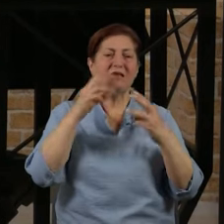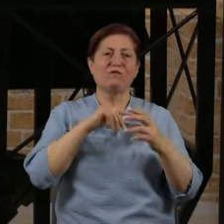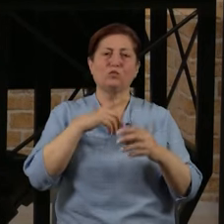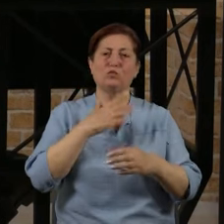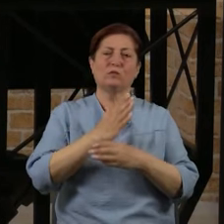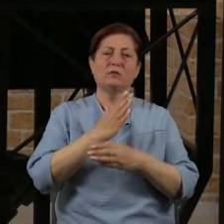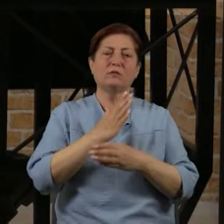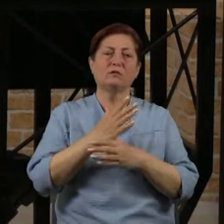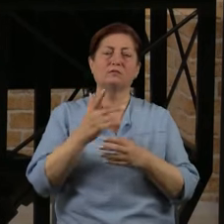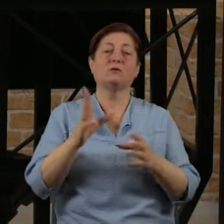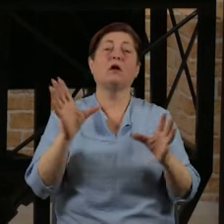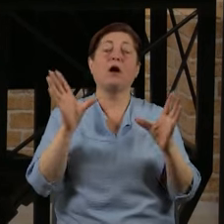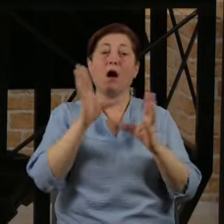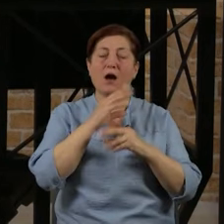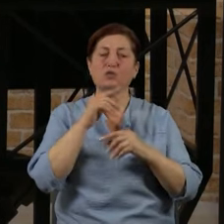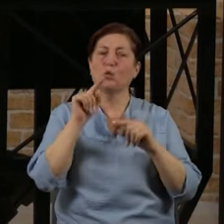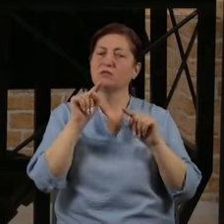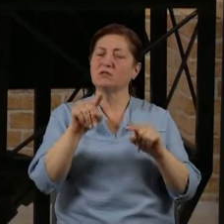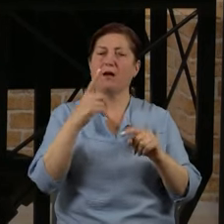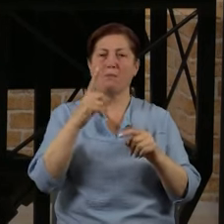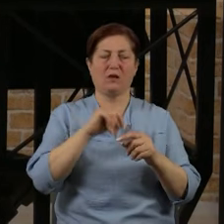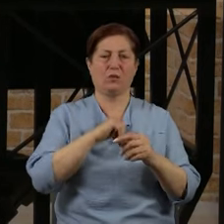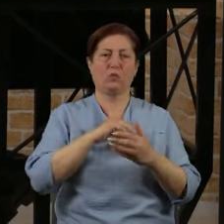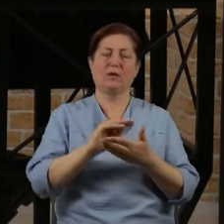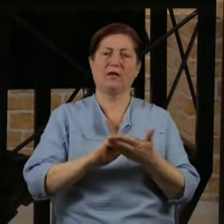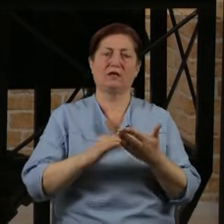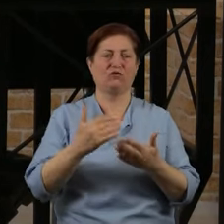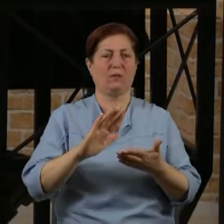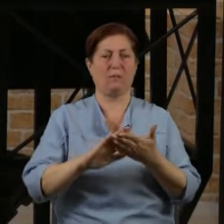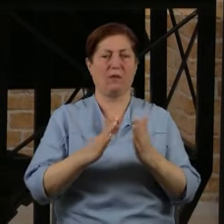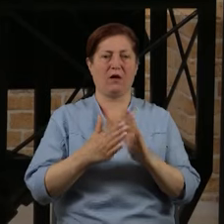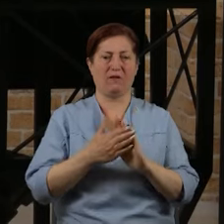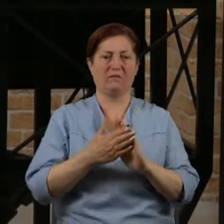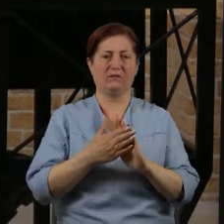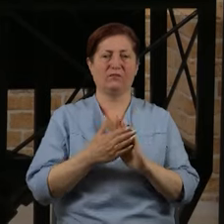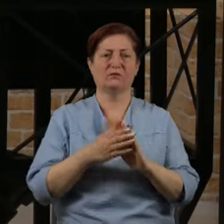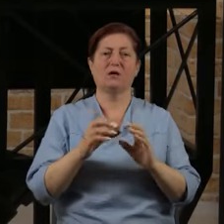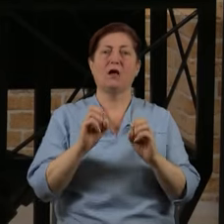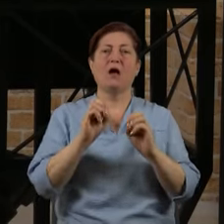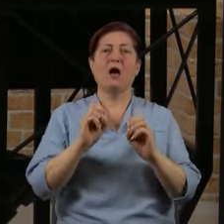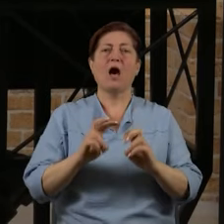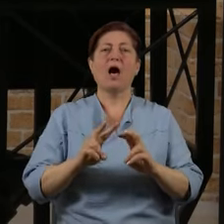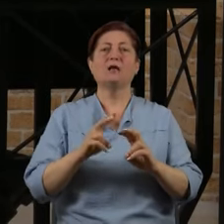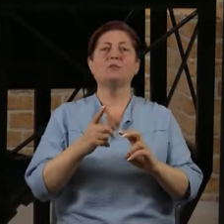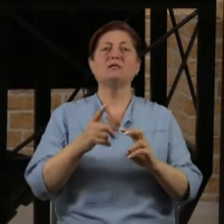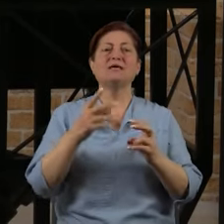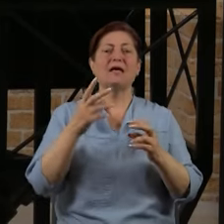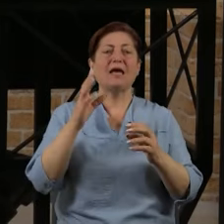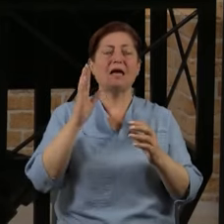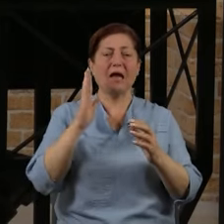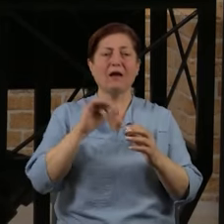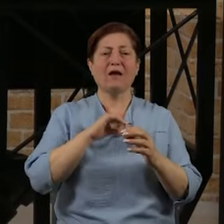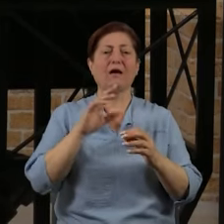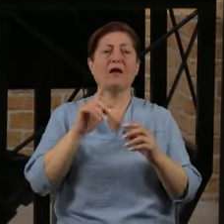ուշագրավ, արդյոք սա միայն կենսագրությամբ է պայմանավորված, որ Իսահակյանի դեպքում հատկապես կարծես թե այդպես է, որովհետև կյանքի մեծ